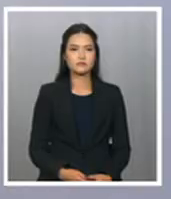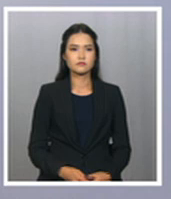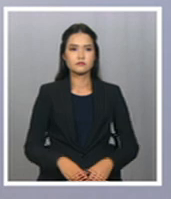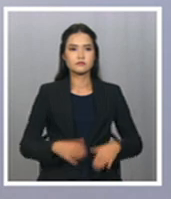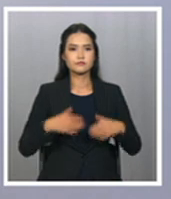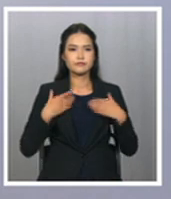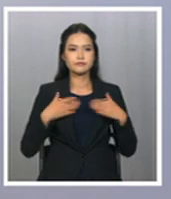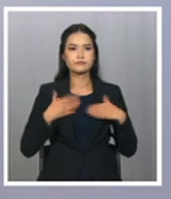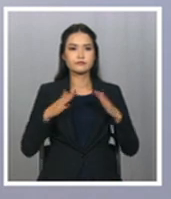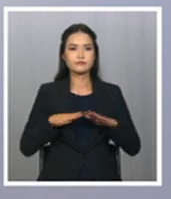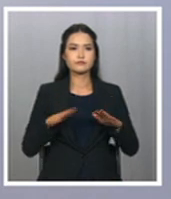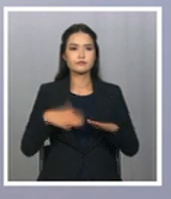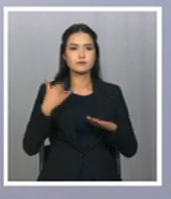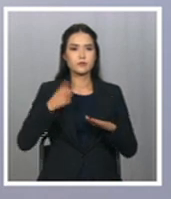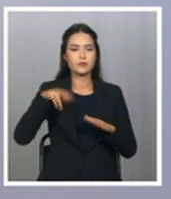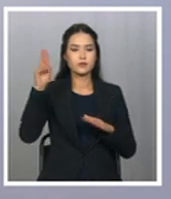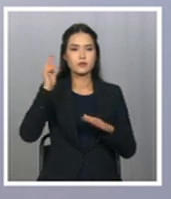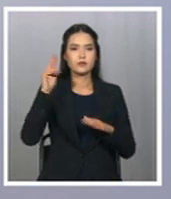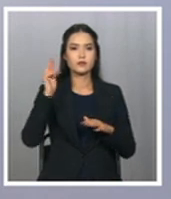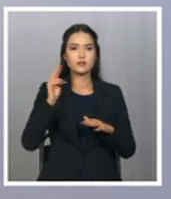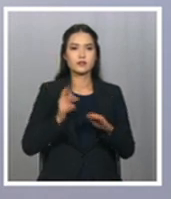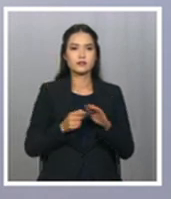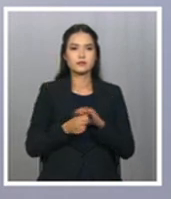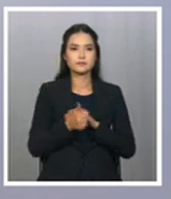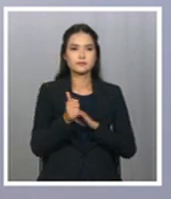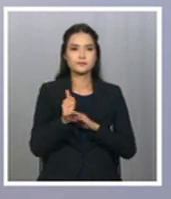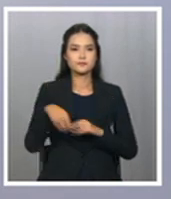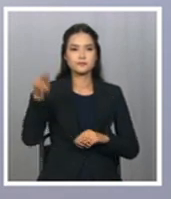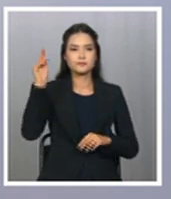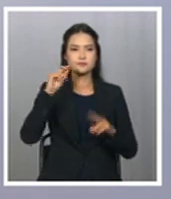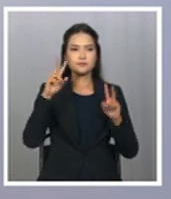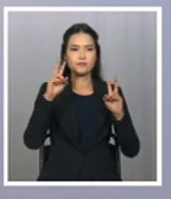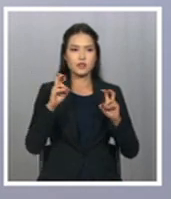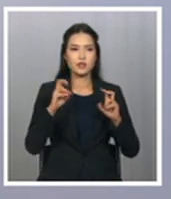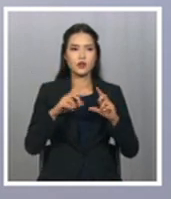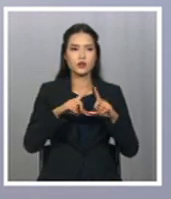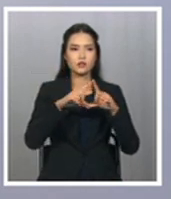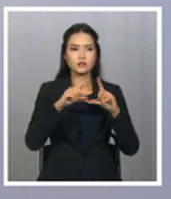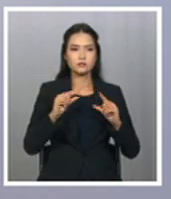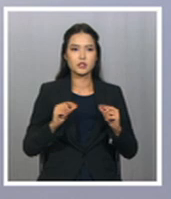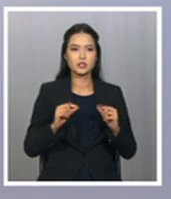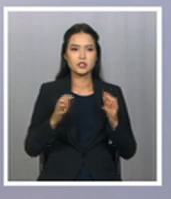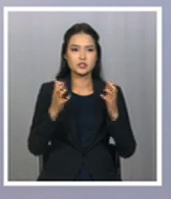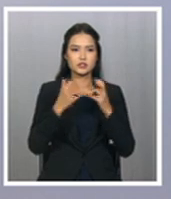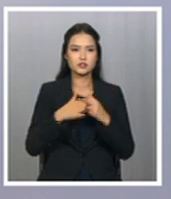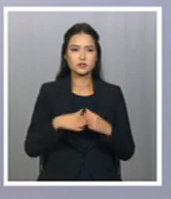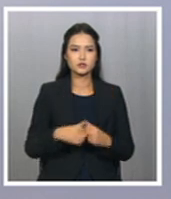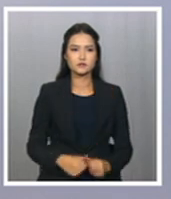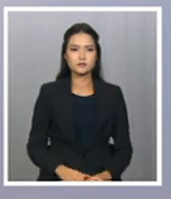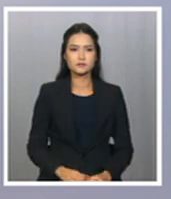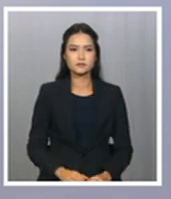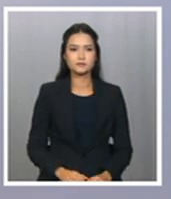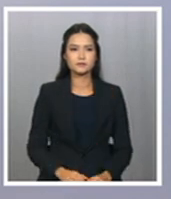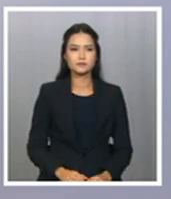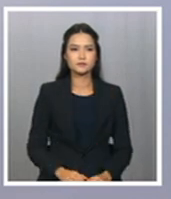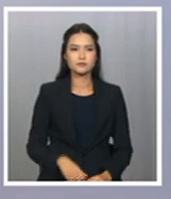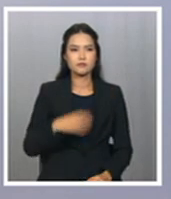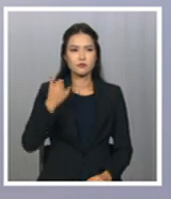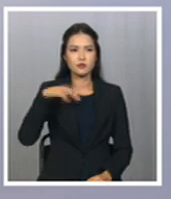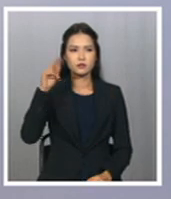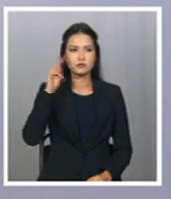Саламатсыздар ма, оқушылар. Бүгінгі сабағымызды бастаймыз. Сабағымыздың тақырыбы үшбұрыштарды шешу. Бүгінгі